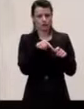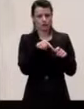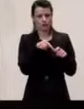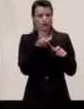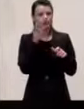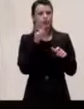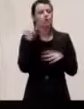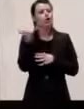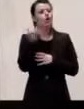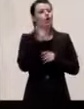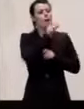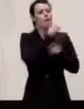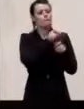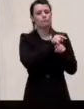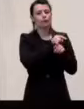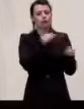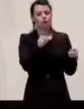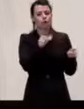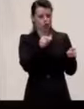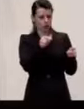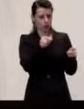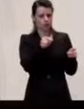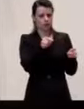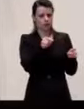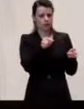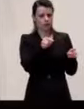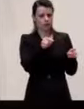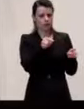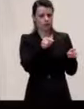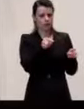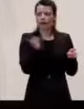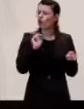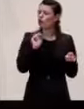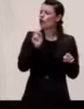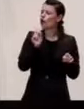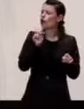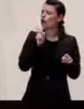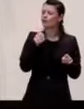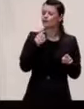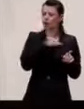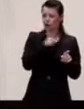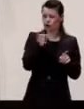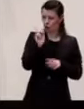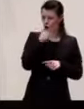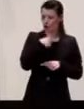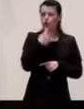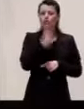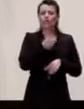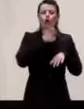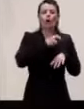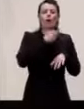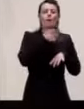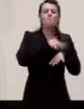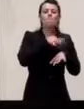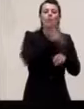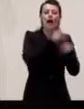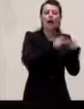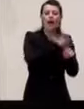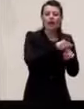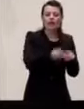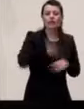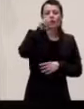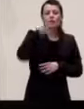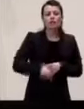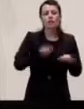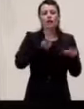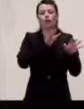degli operatori e del... No, no, io le parlo dei malati, cioè di 1822 decessi